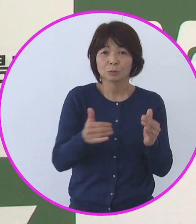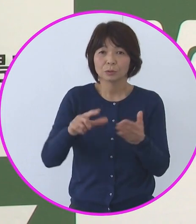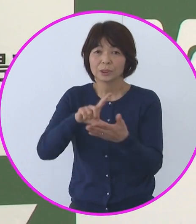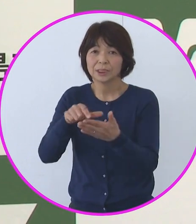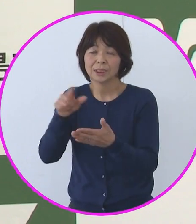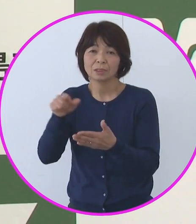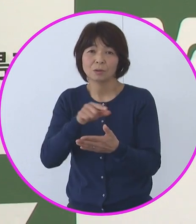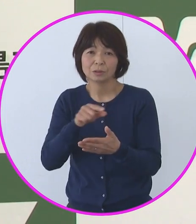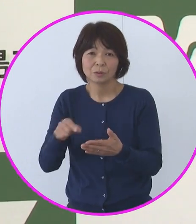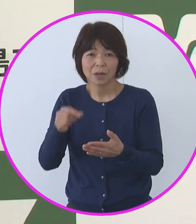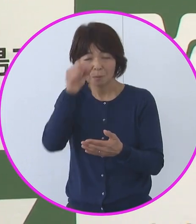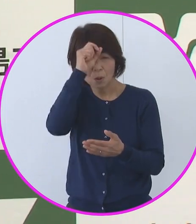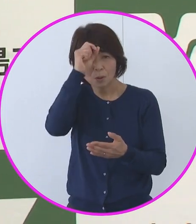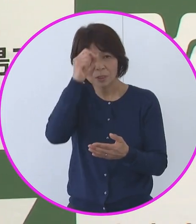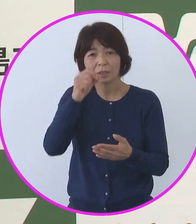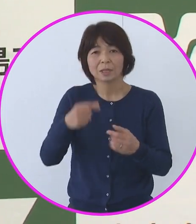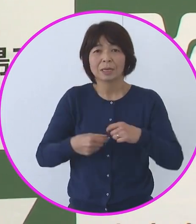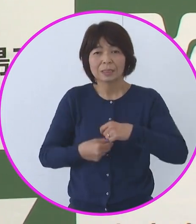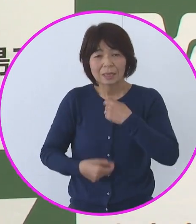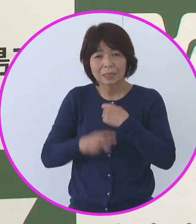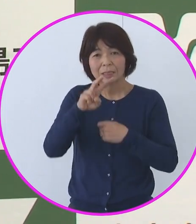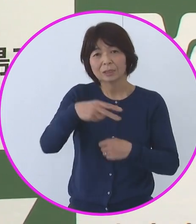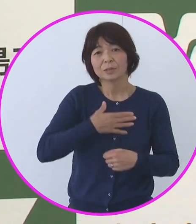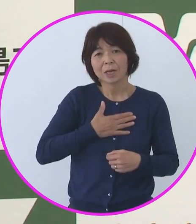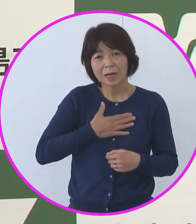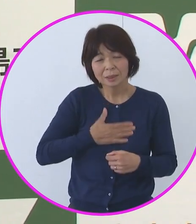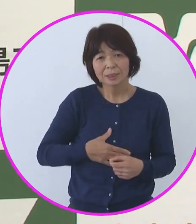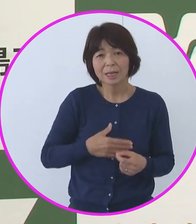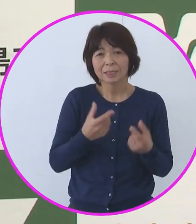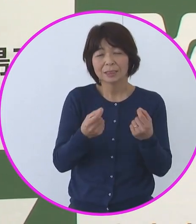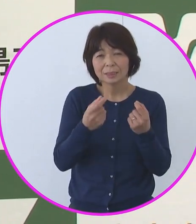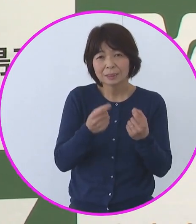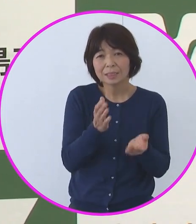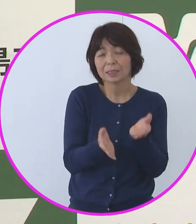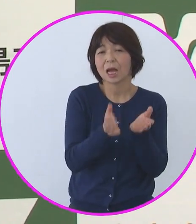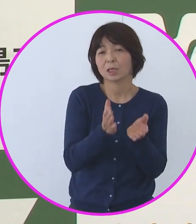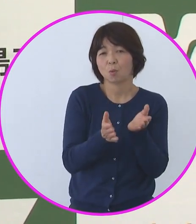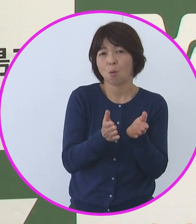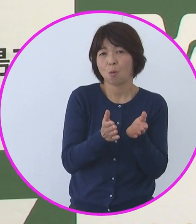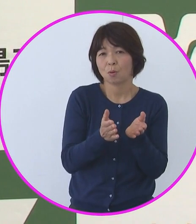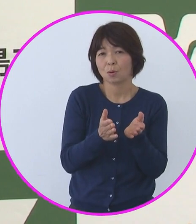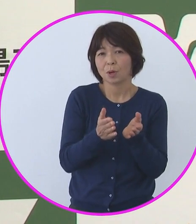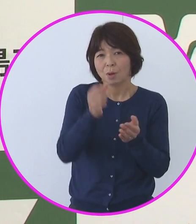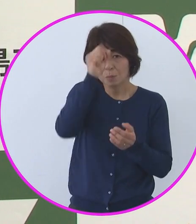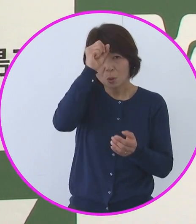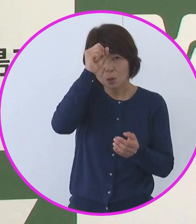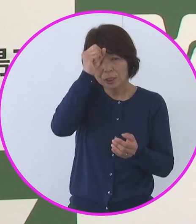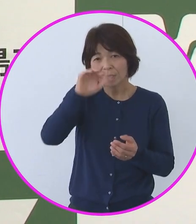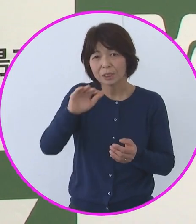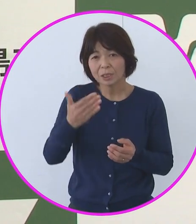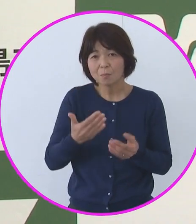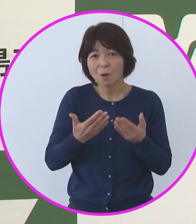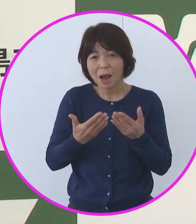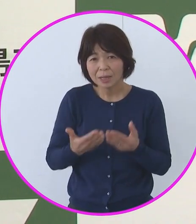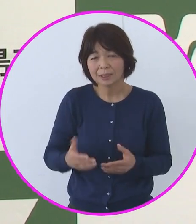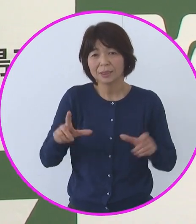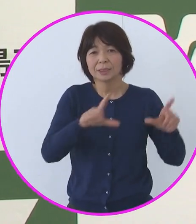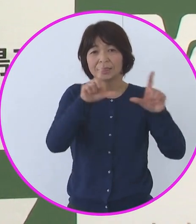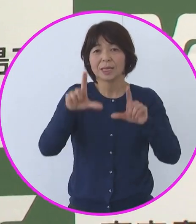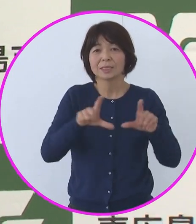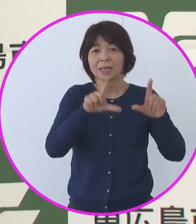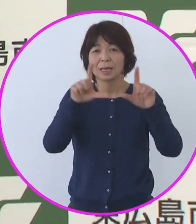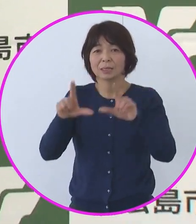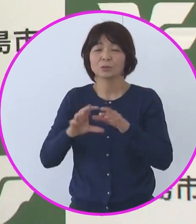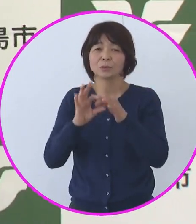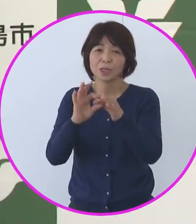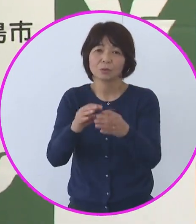症を正しく理解して適切に対応を行うことで、認知症になっても安心して穏やかに生活を続けることができます